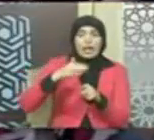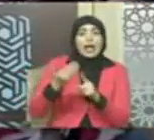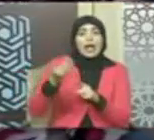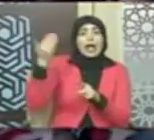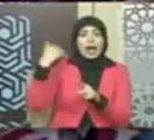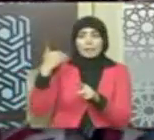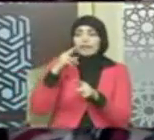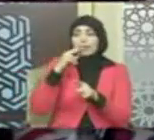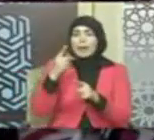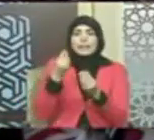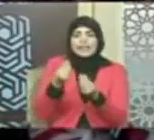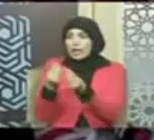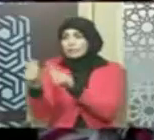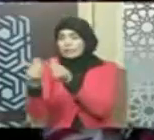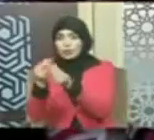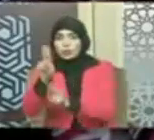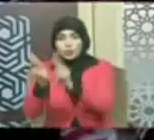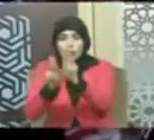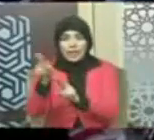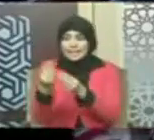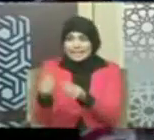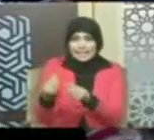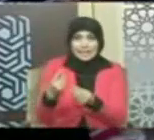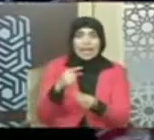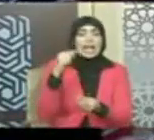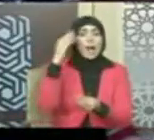أحد قالت لأبويها: